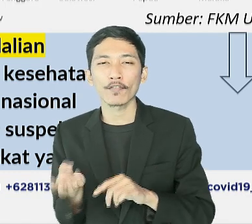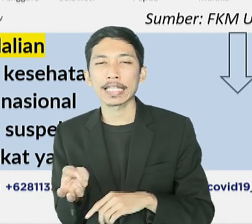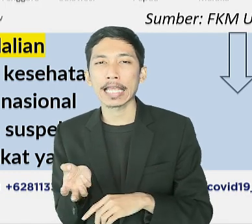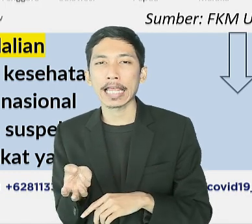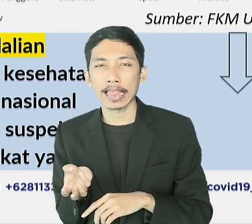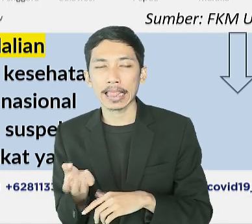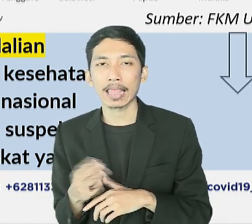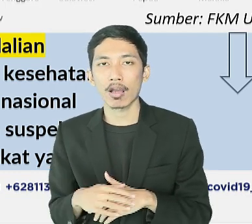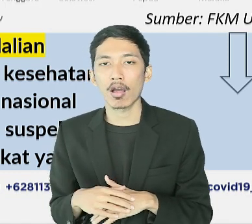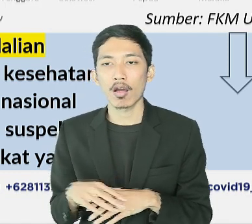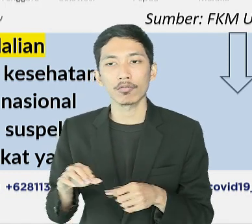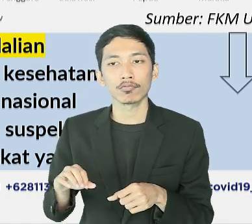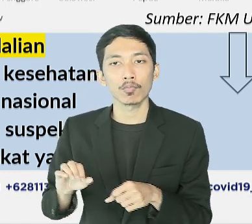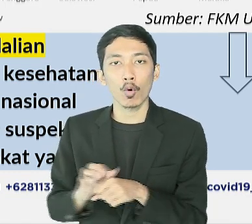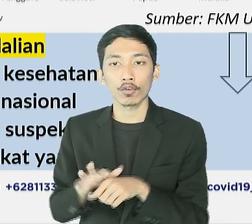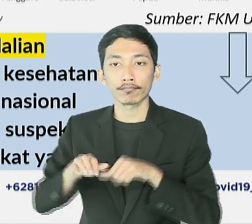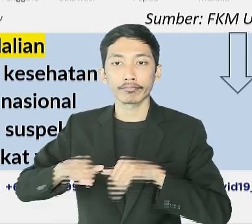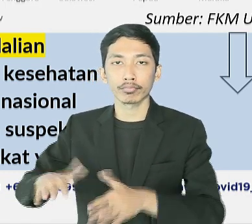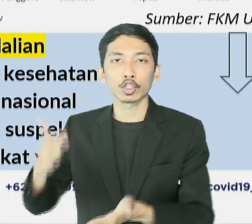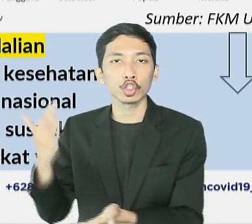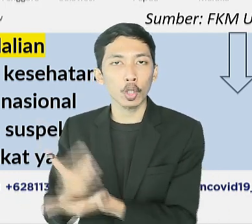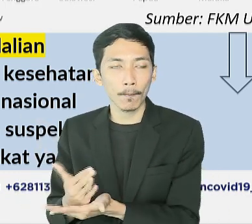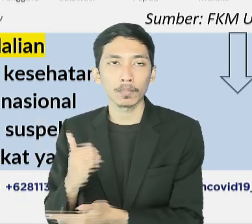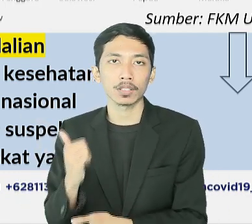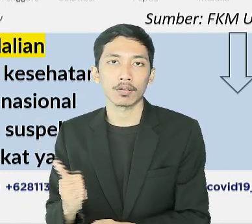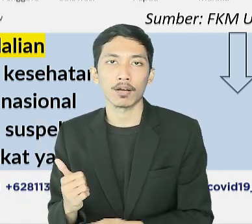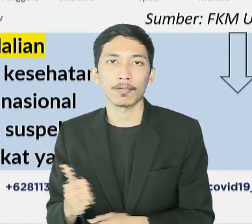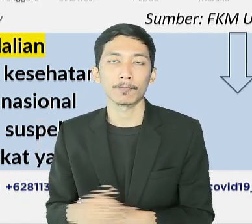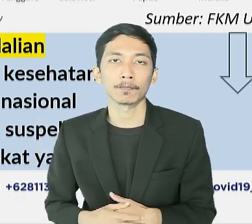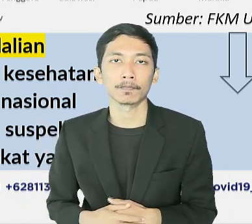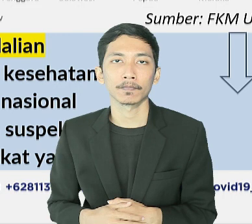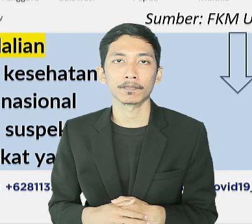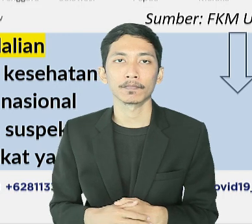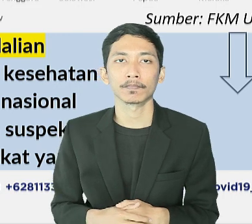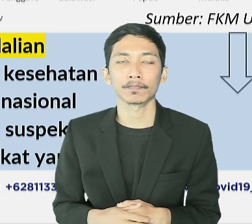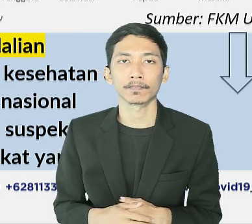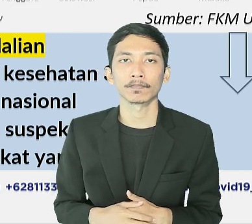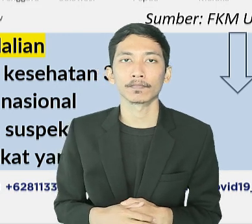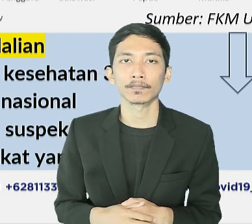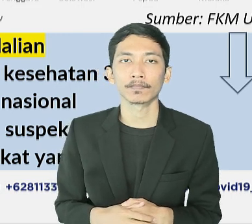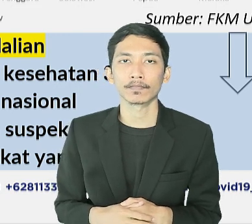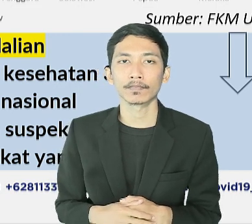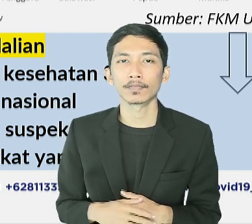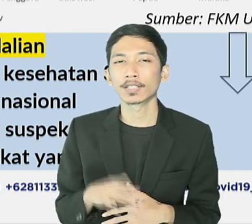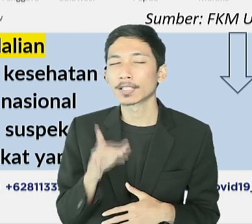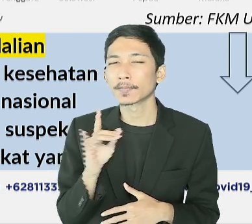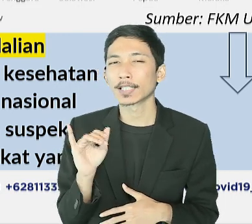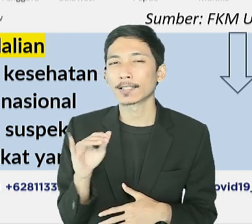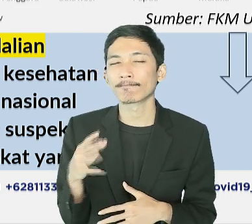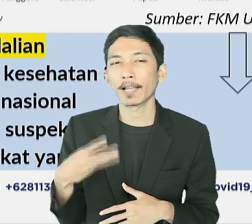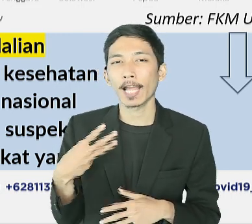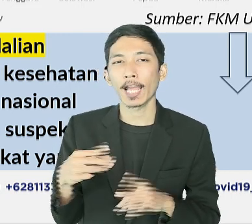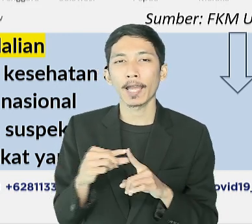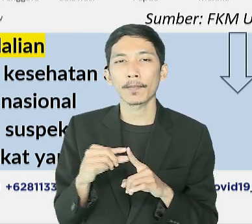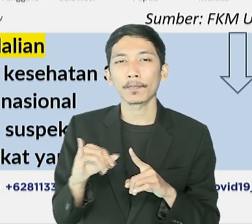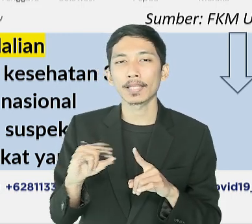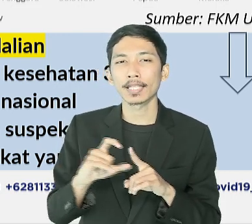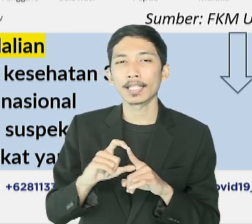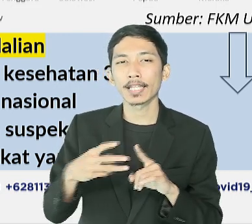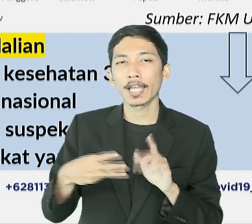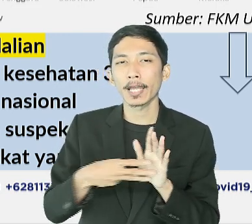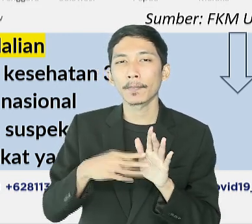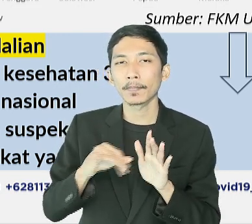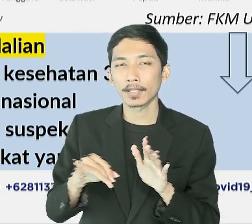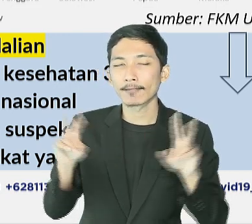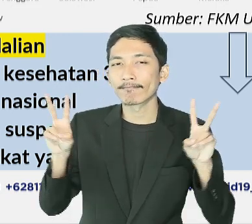akhirnya dapat menghentikan perluasan penyakit dalam suatu kondisi tertentu layaknya epidemi, karena semakin